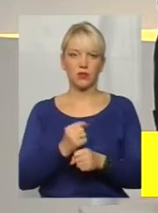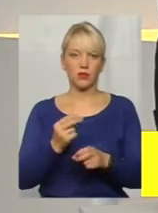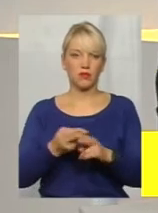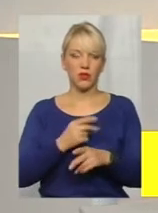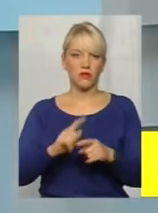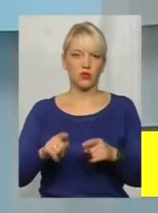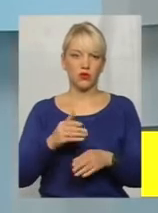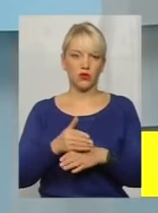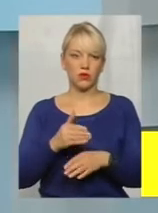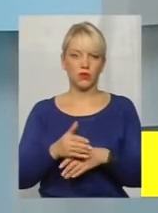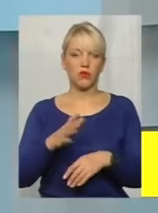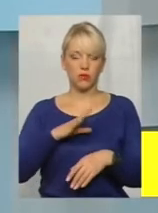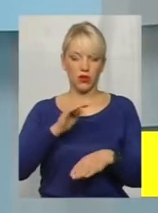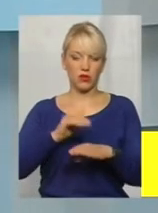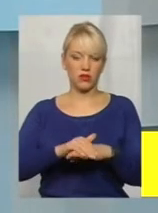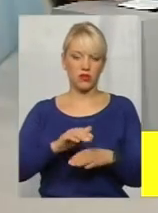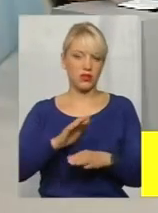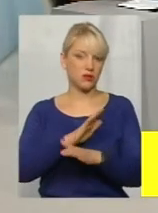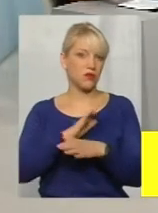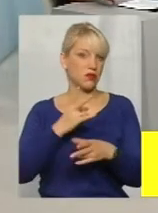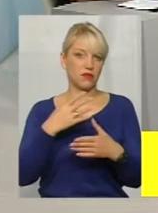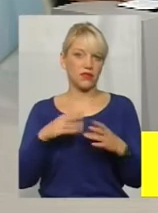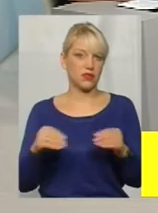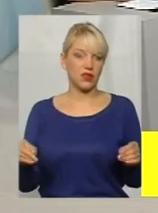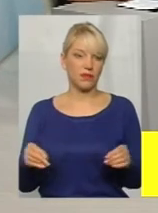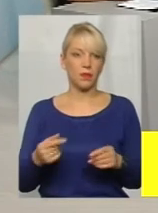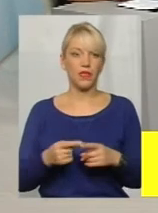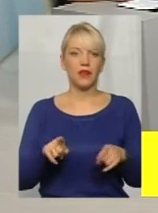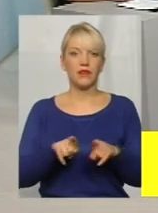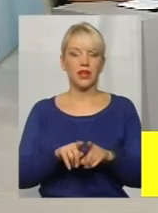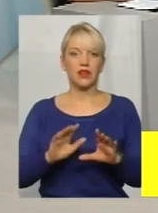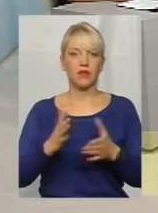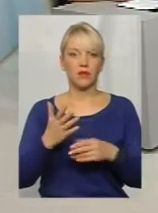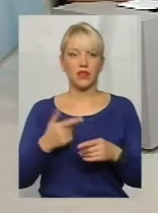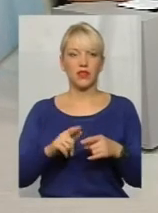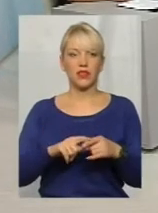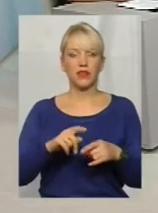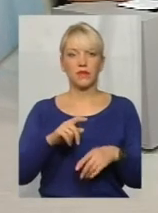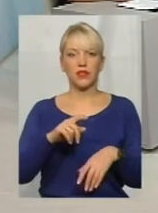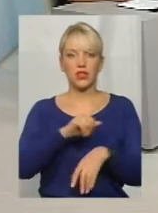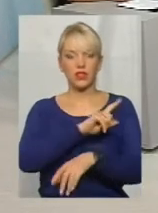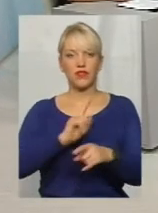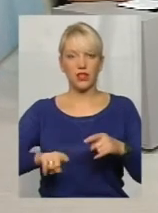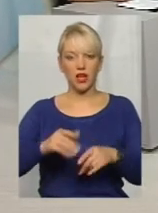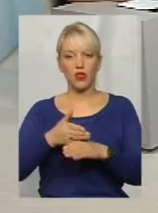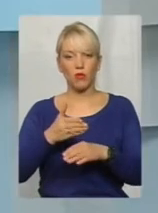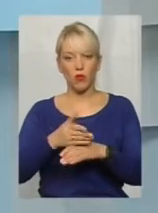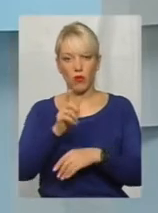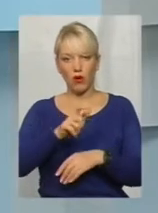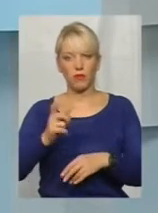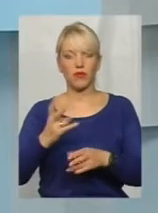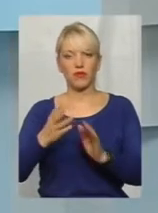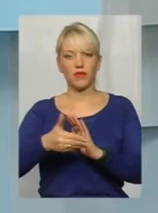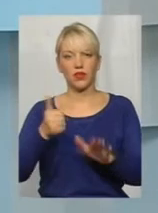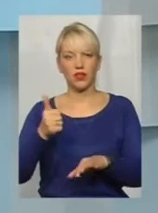швидко. Була констатація смерті, все. А що в таких випадках все-таки співробітники швидкої медичної допомоги повідомляють